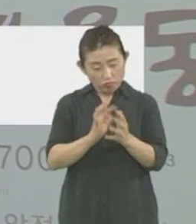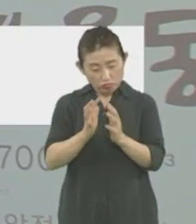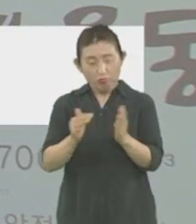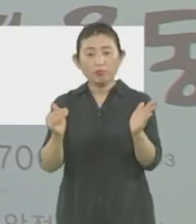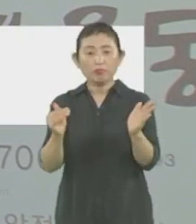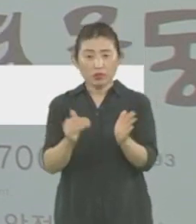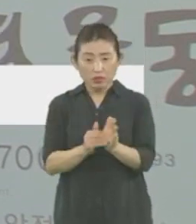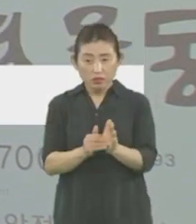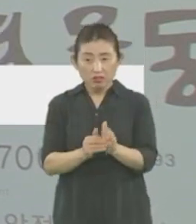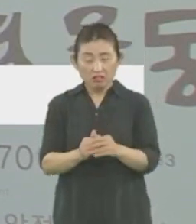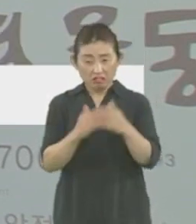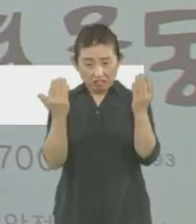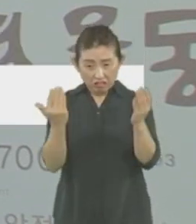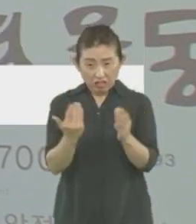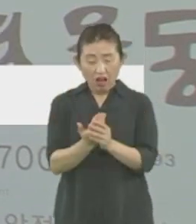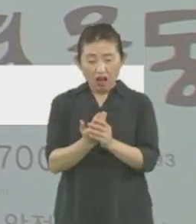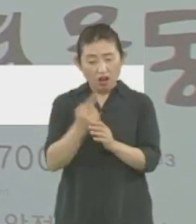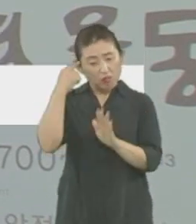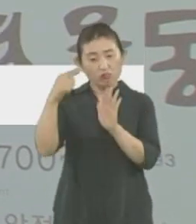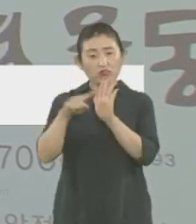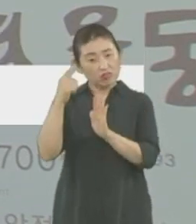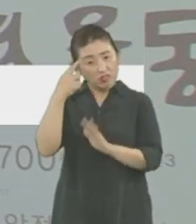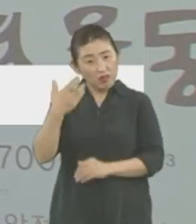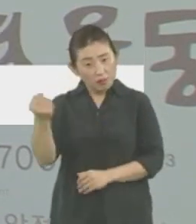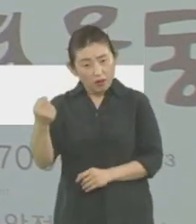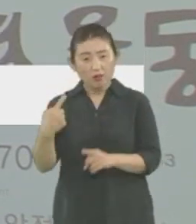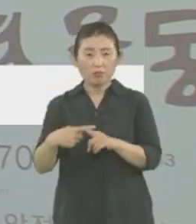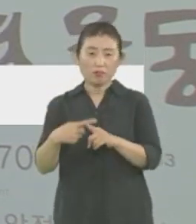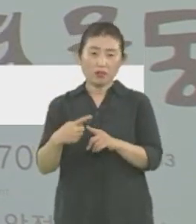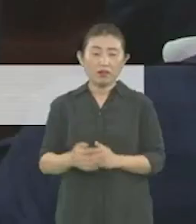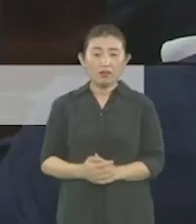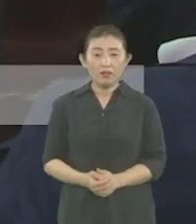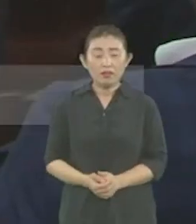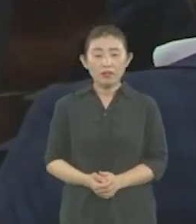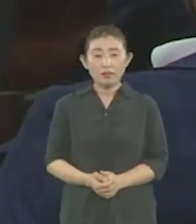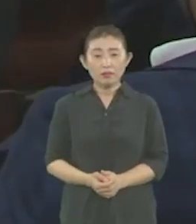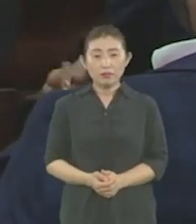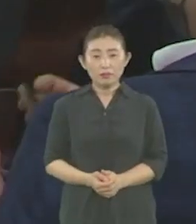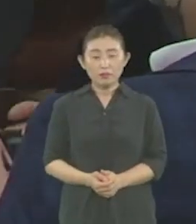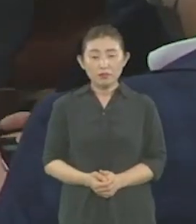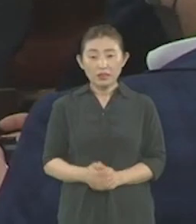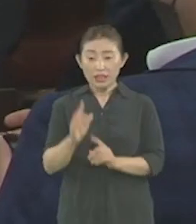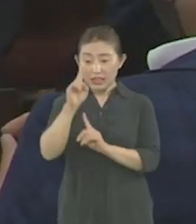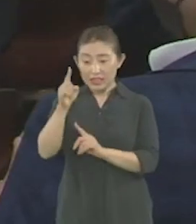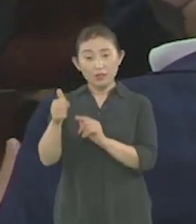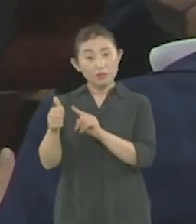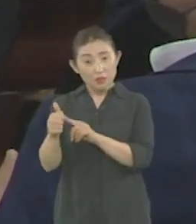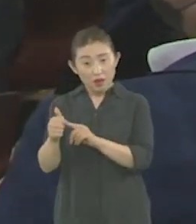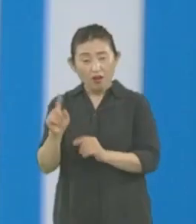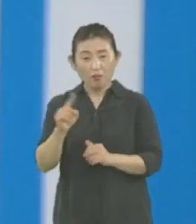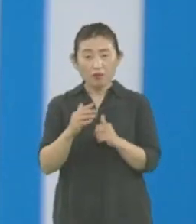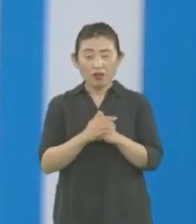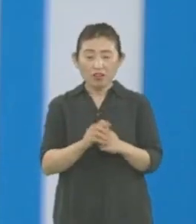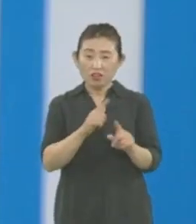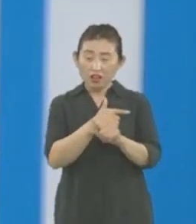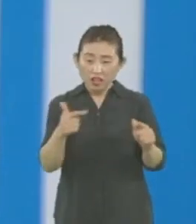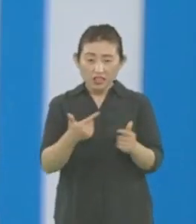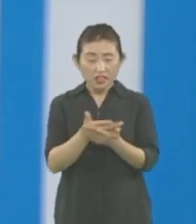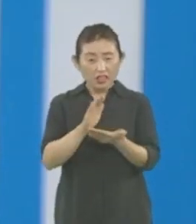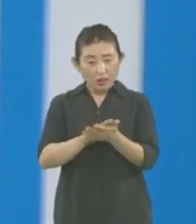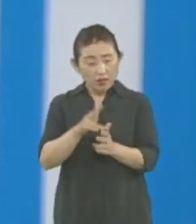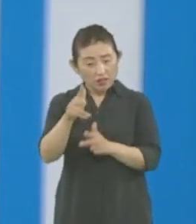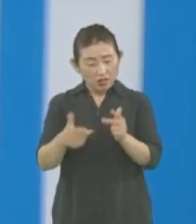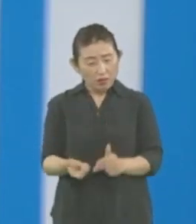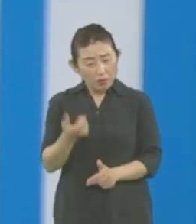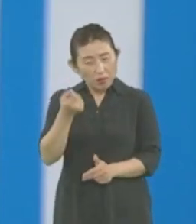거를 통째로 부정하는 행위다. 저희는 그렇게 보고 있습니다. 이장우 대전시장 당선인이 각종 개발 사업에